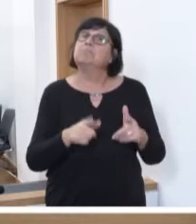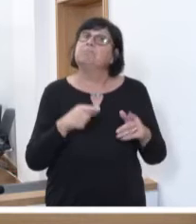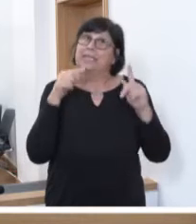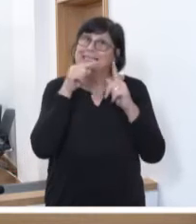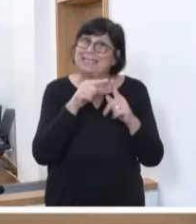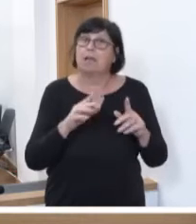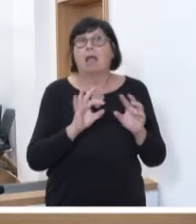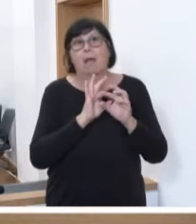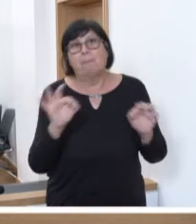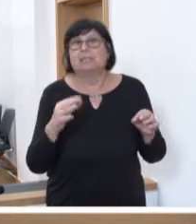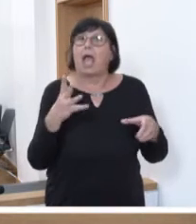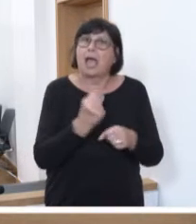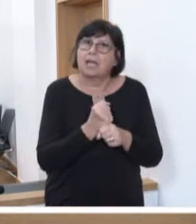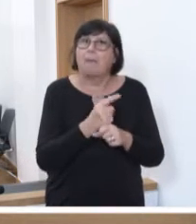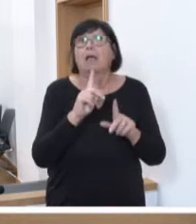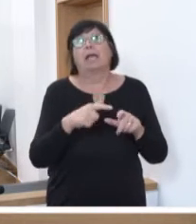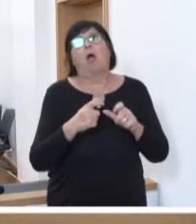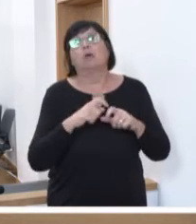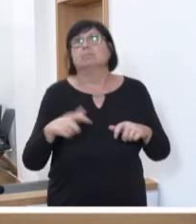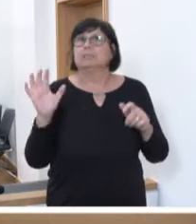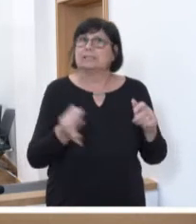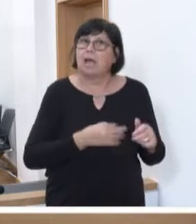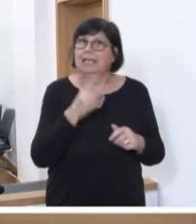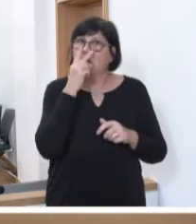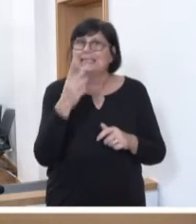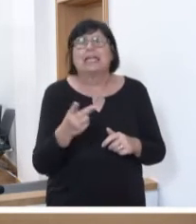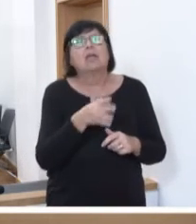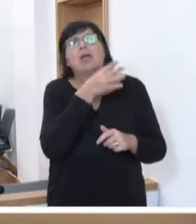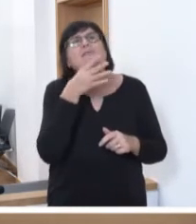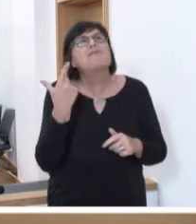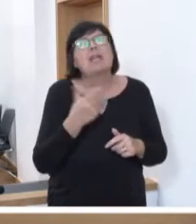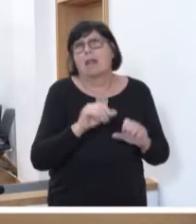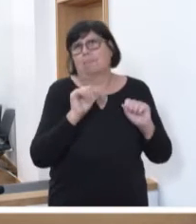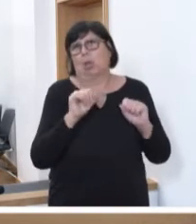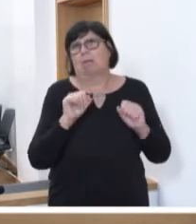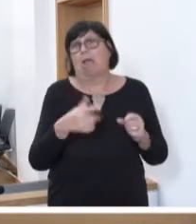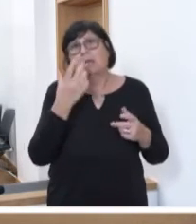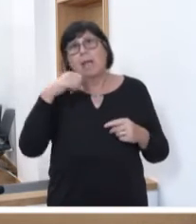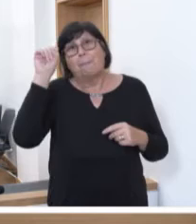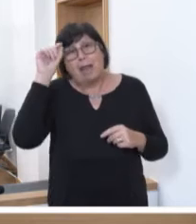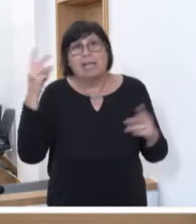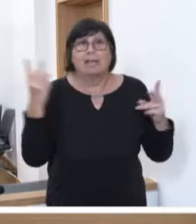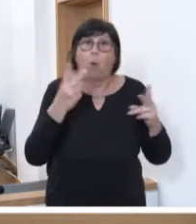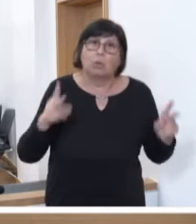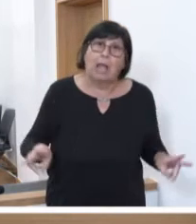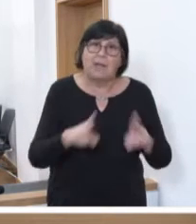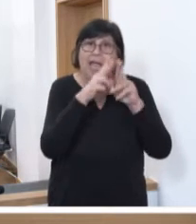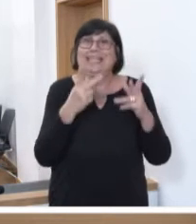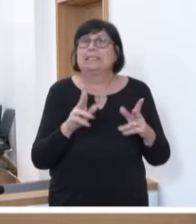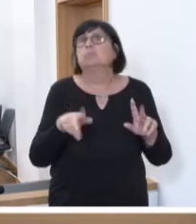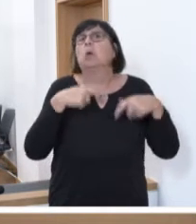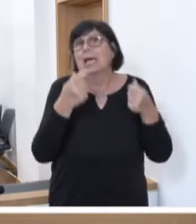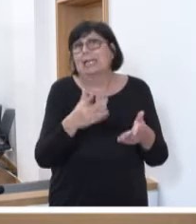schienengebundene Erreichbarkeit aus saarländischer Sicht sinnvoll wären, gibt es viele. Berlin oder Paris, zu diesen Destinationen gibt es